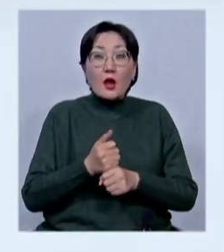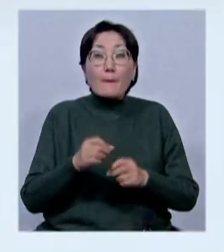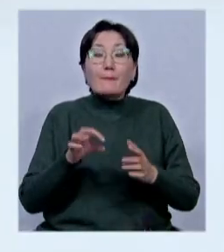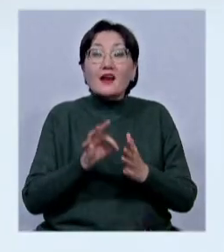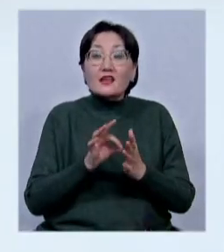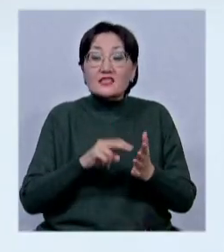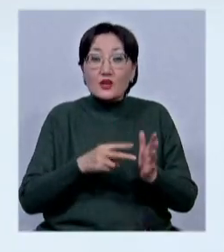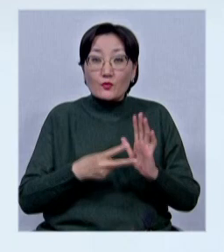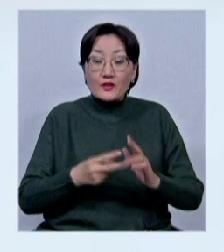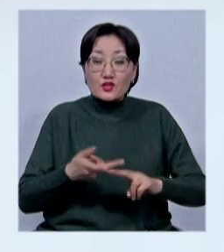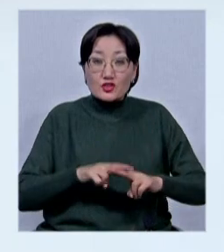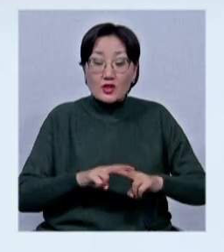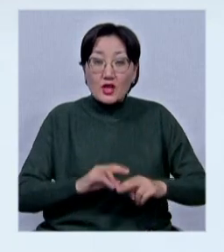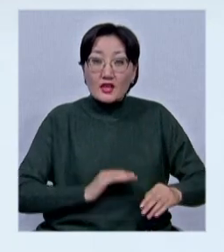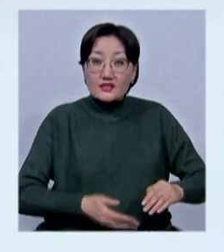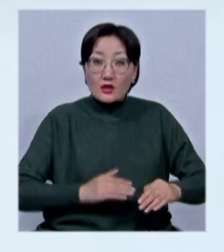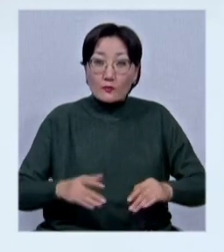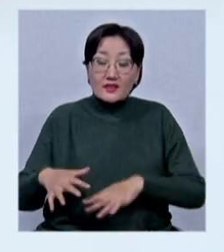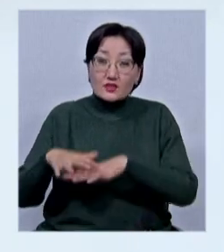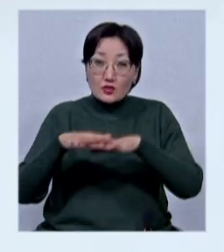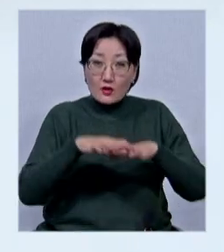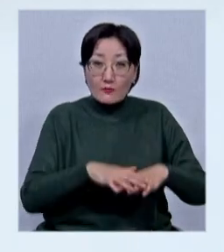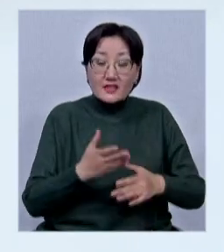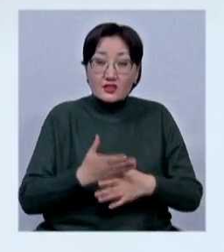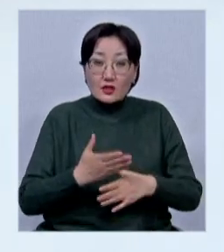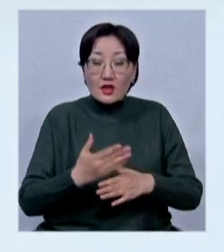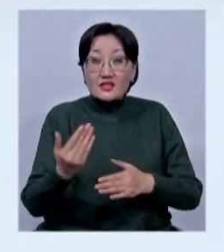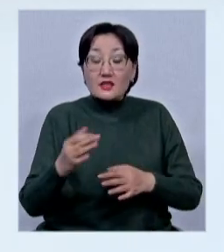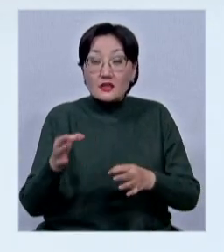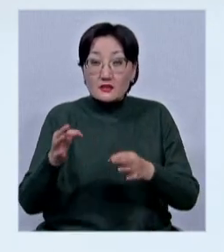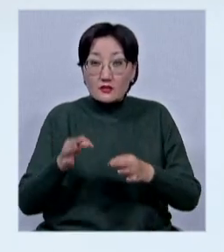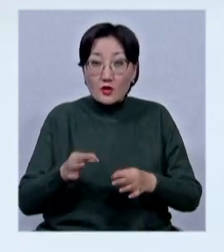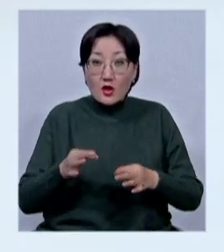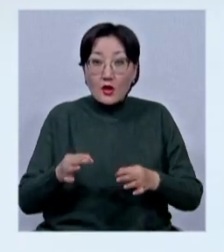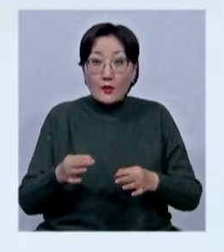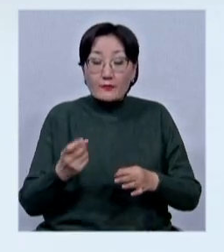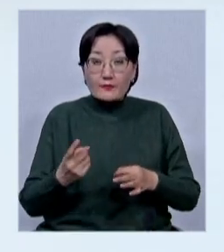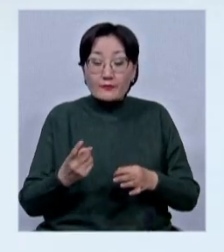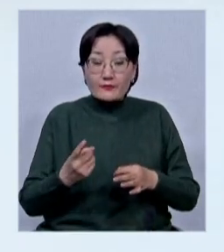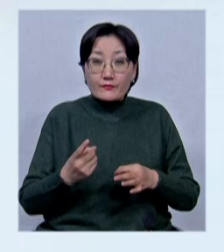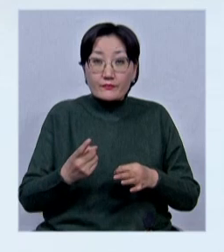мақсатымыз осы жекеменшік инвесторларды тартып, сіз айтқаныңыздай, бір